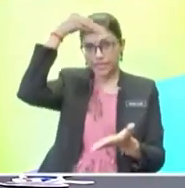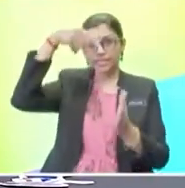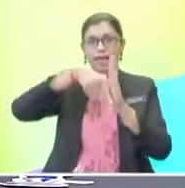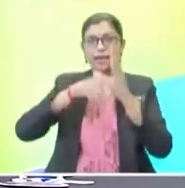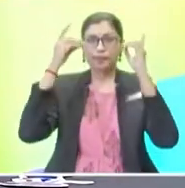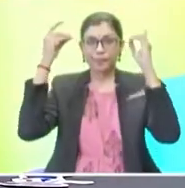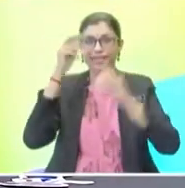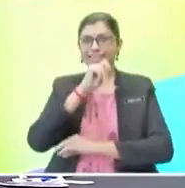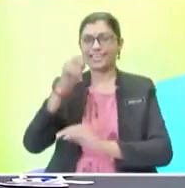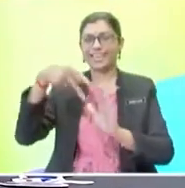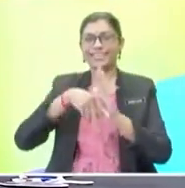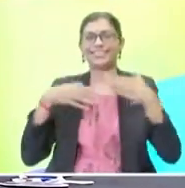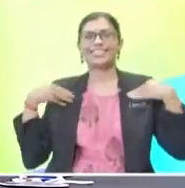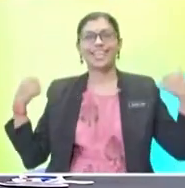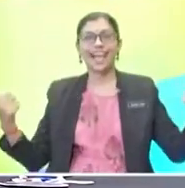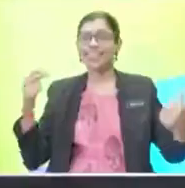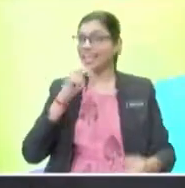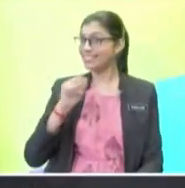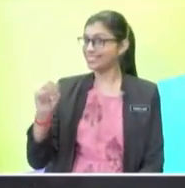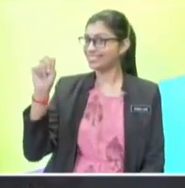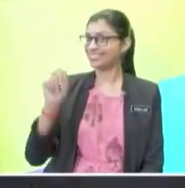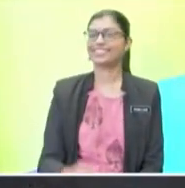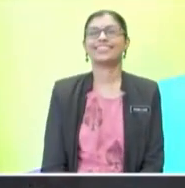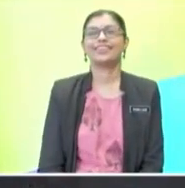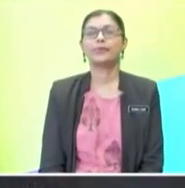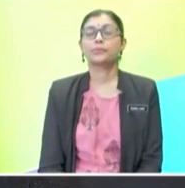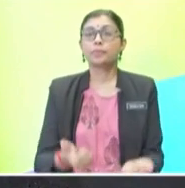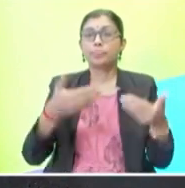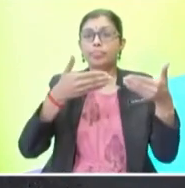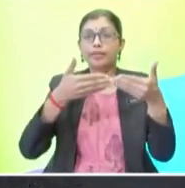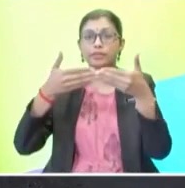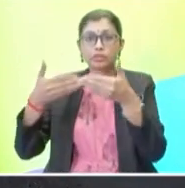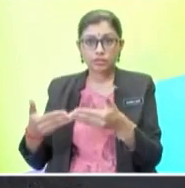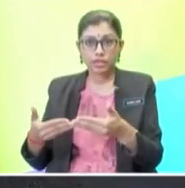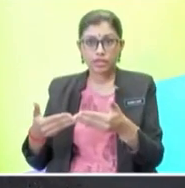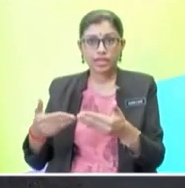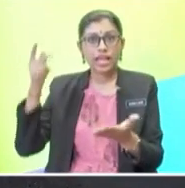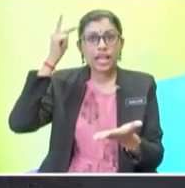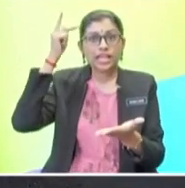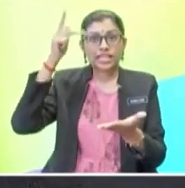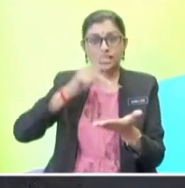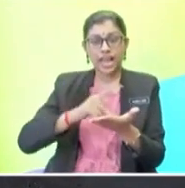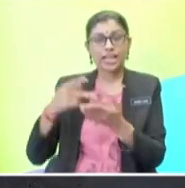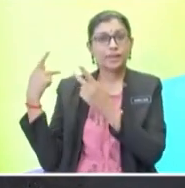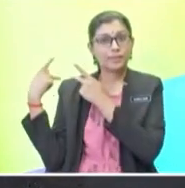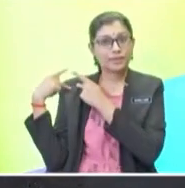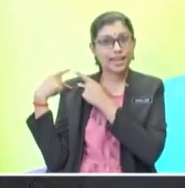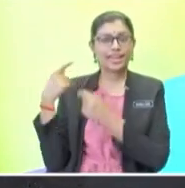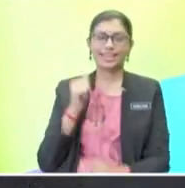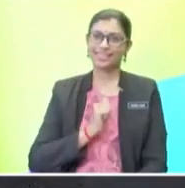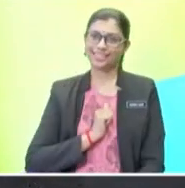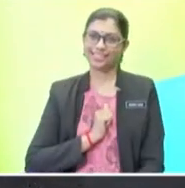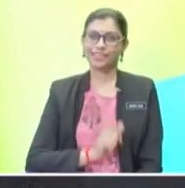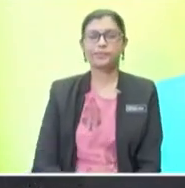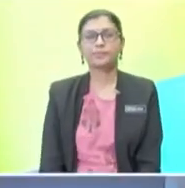pelajaran pendidikan kesihatan. Dan cikgu, kita nak teruskan pula dengan kenali peranan diri. Silakan cikgu Zul. Betul, terima